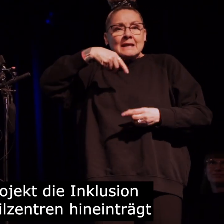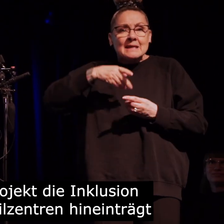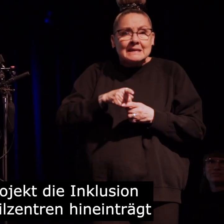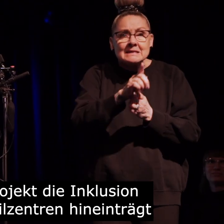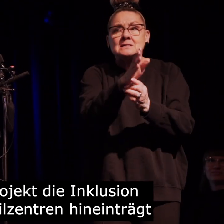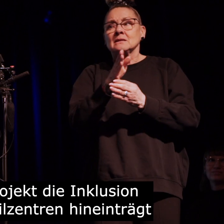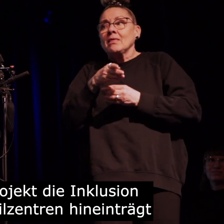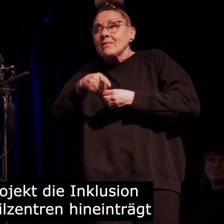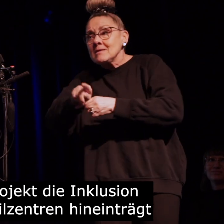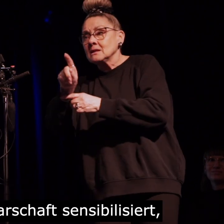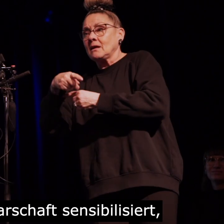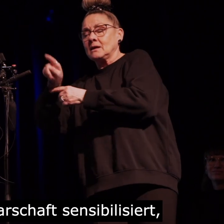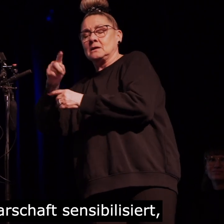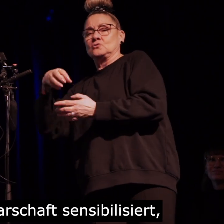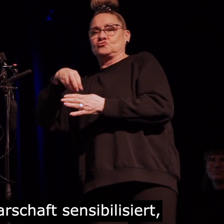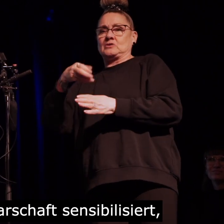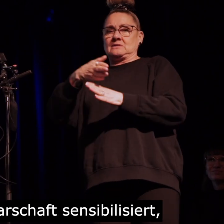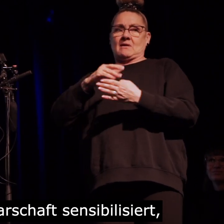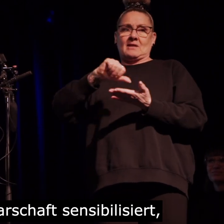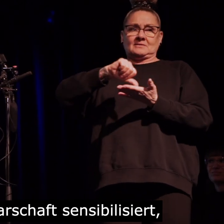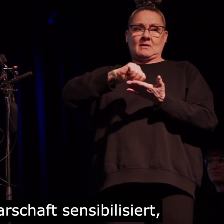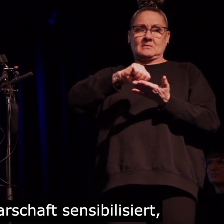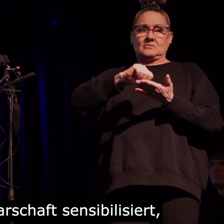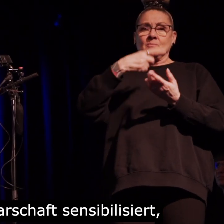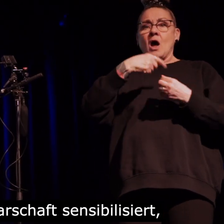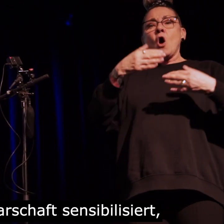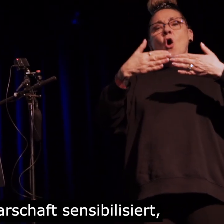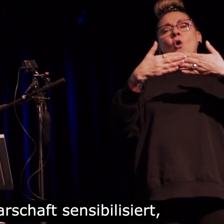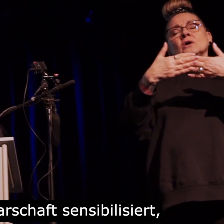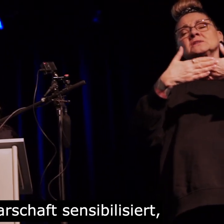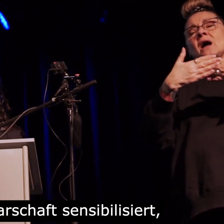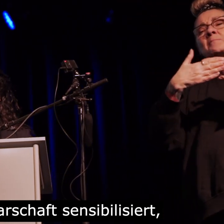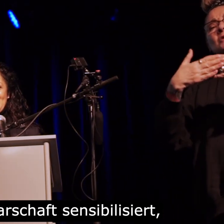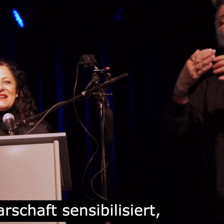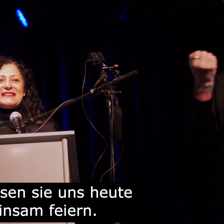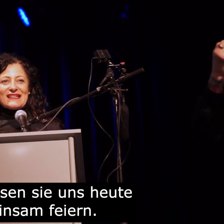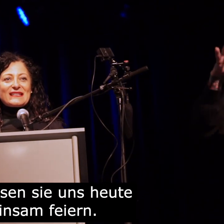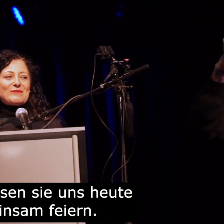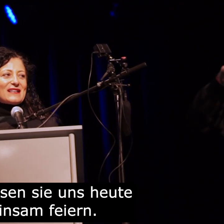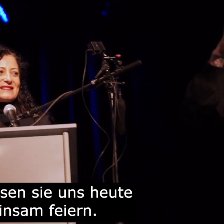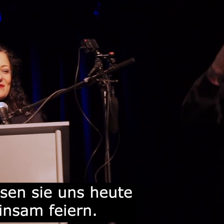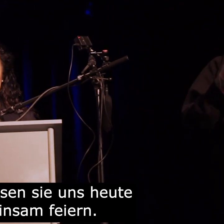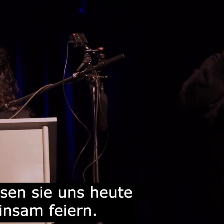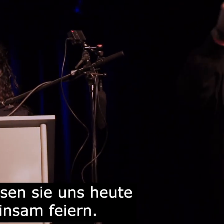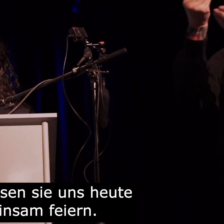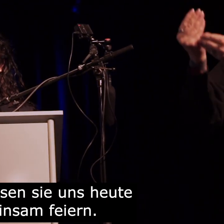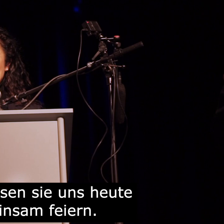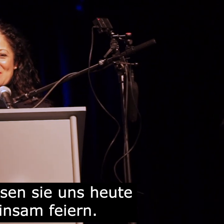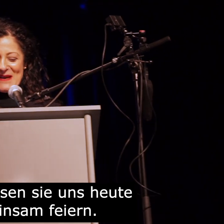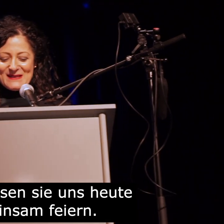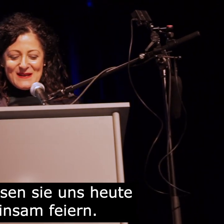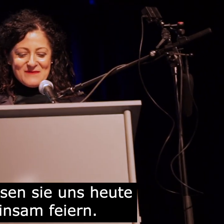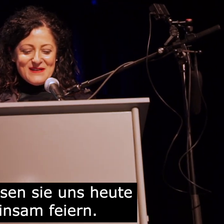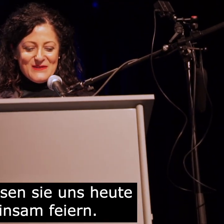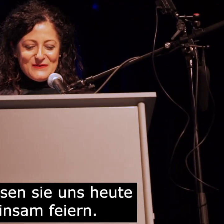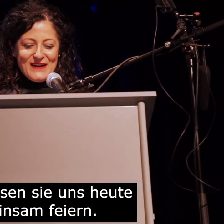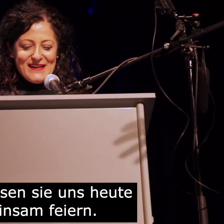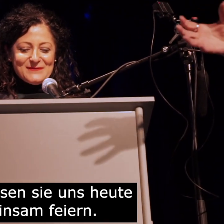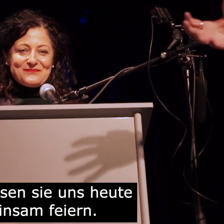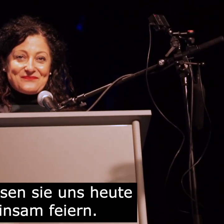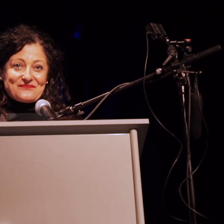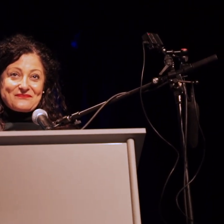hinein trägt und die Nachbarschaft sensibilisiert. Deshalb lassen sie uns heute auch gemeinsam